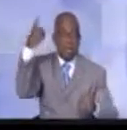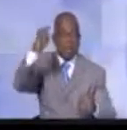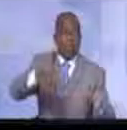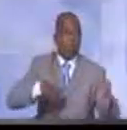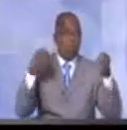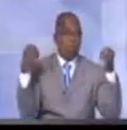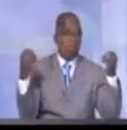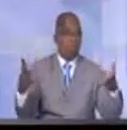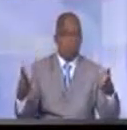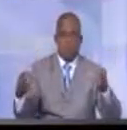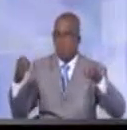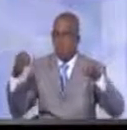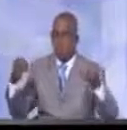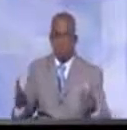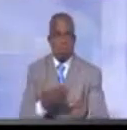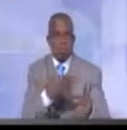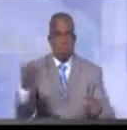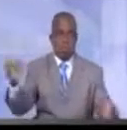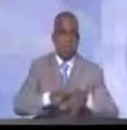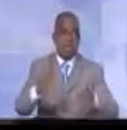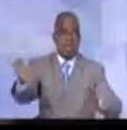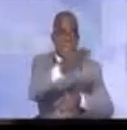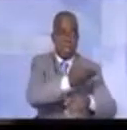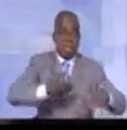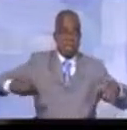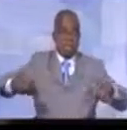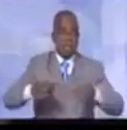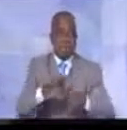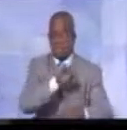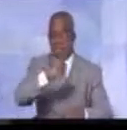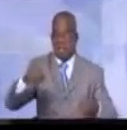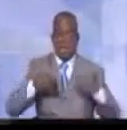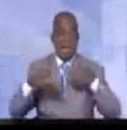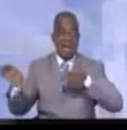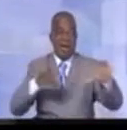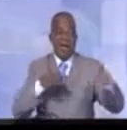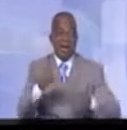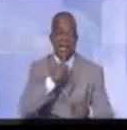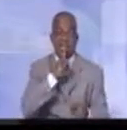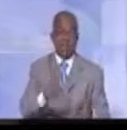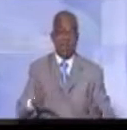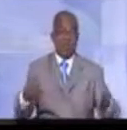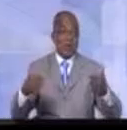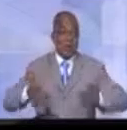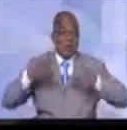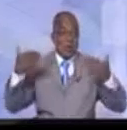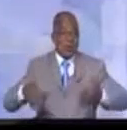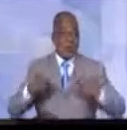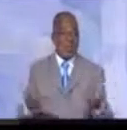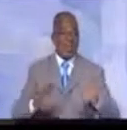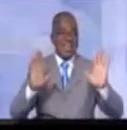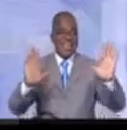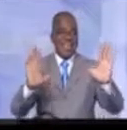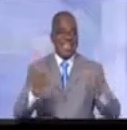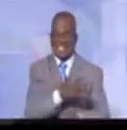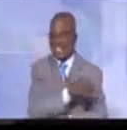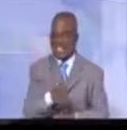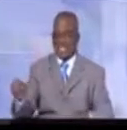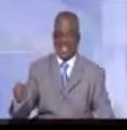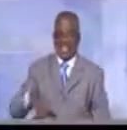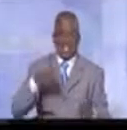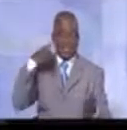nombreux acquis mac le sérieux le dynamisme du goût et je suis énervé parce que je constate que cet